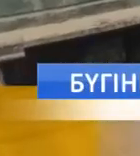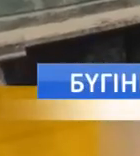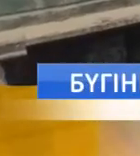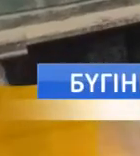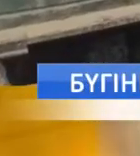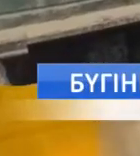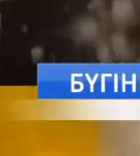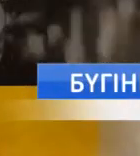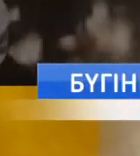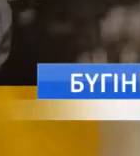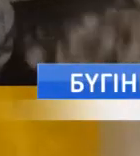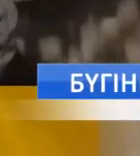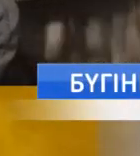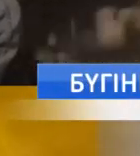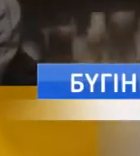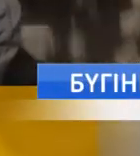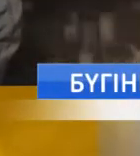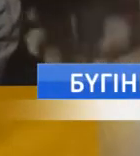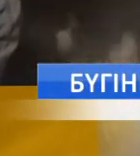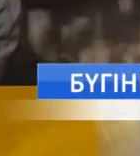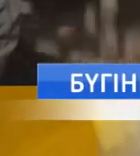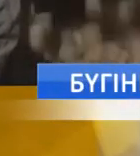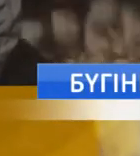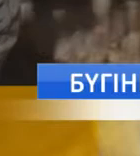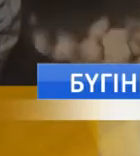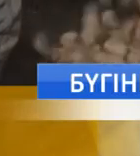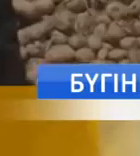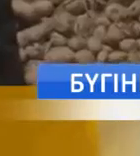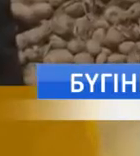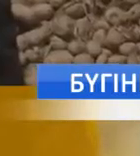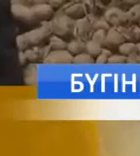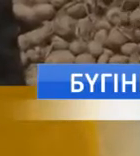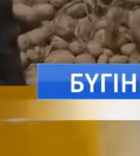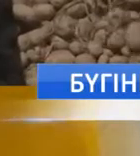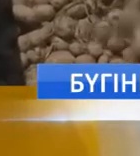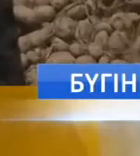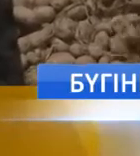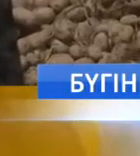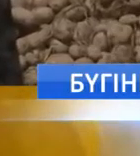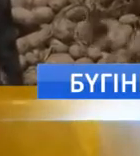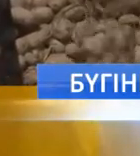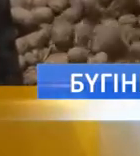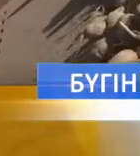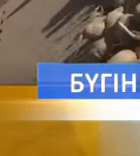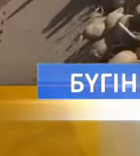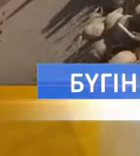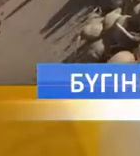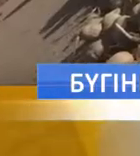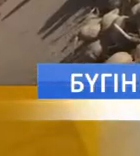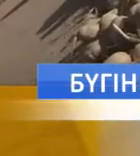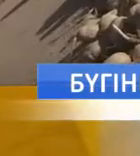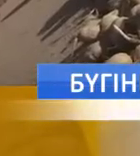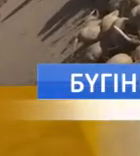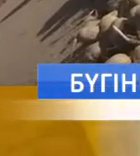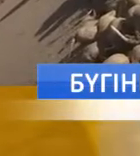Нарынқол өңірінде картоп алқабы биыл 50 гектарға ұлғайып, егістік көлемі 6000 гектарға жетті. Сонымен қатар Голландиядан әкелінген жоғары